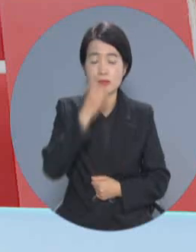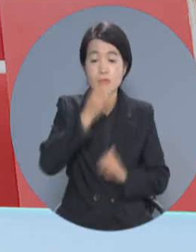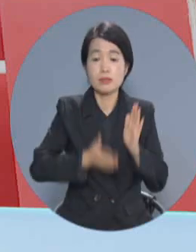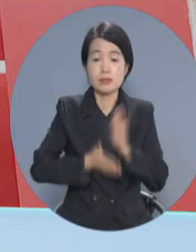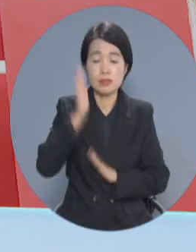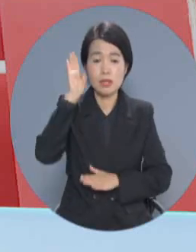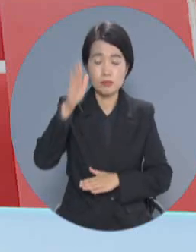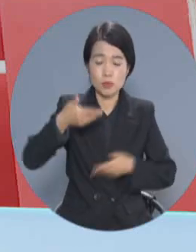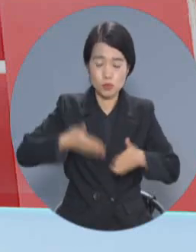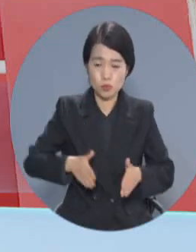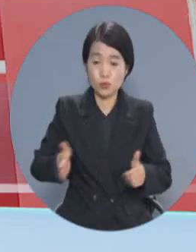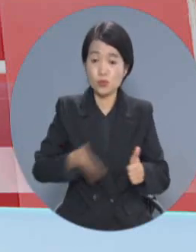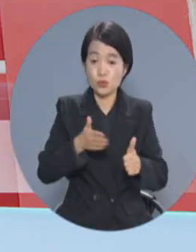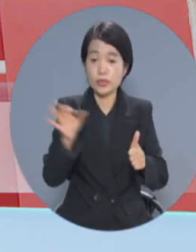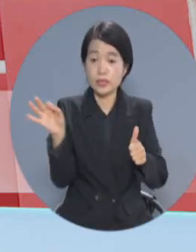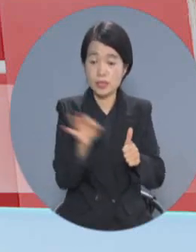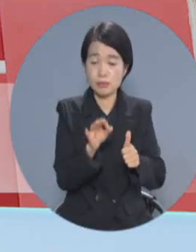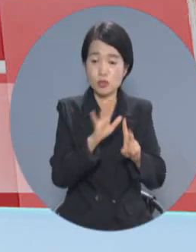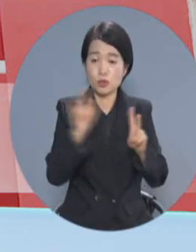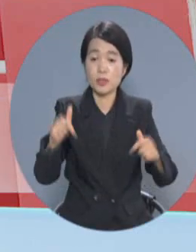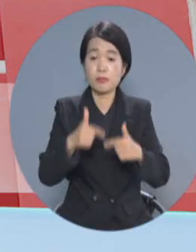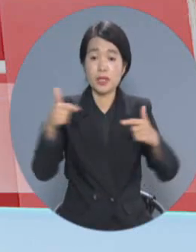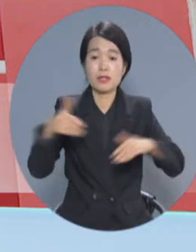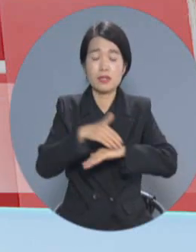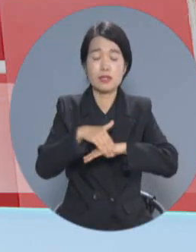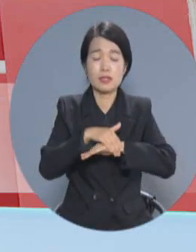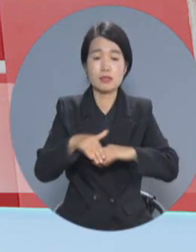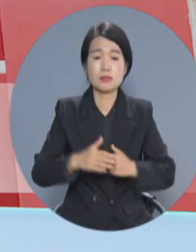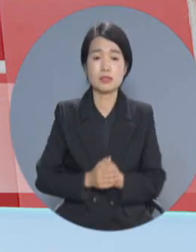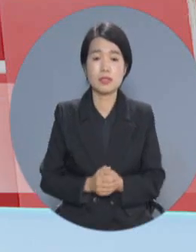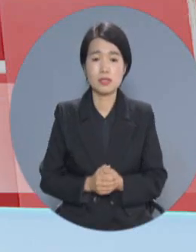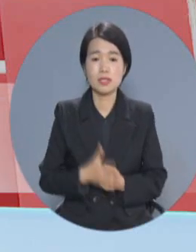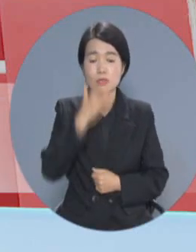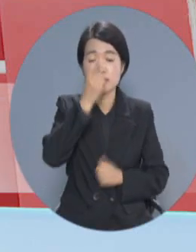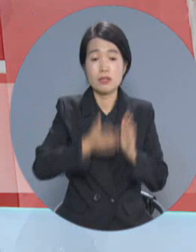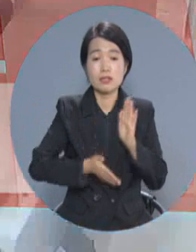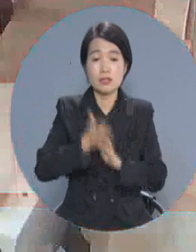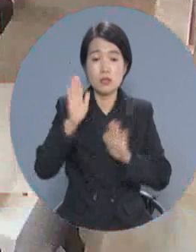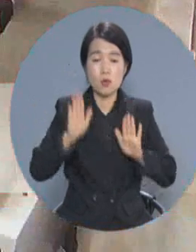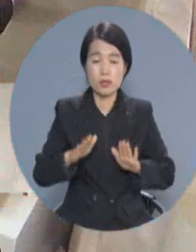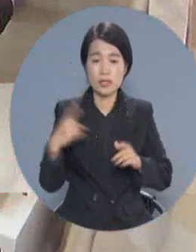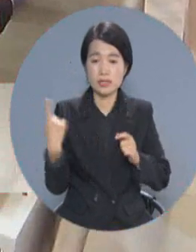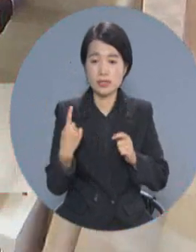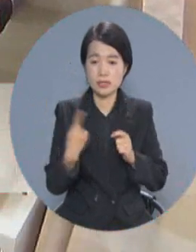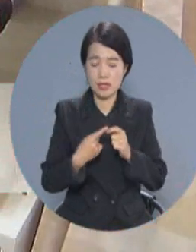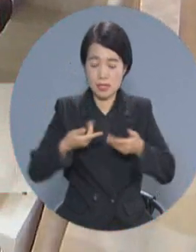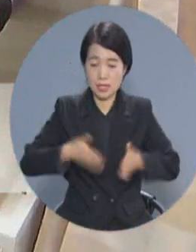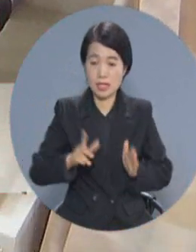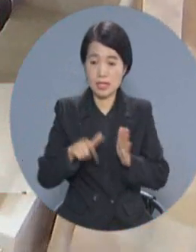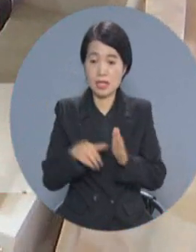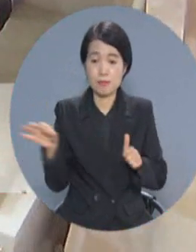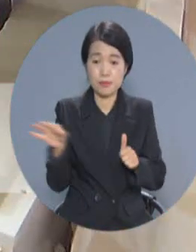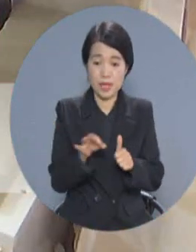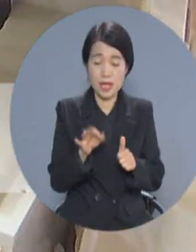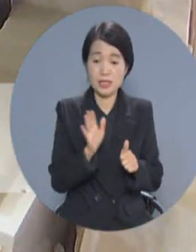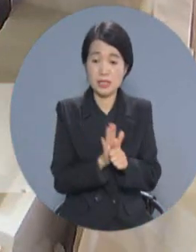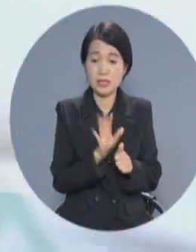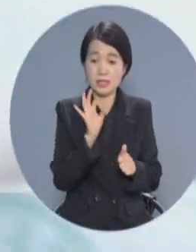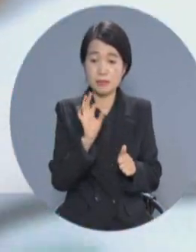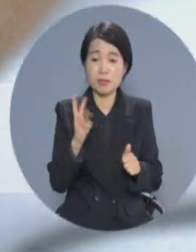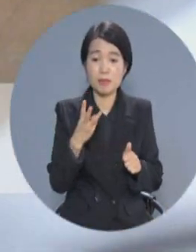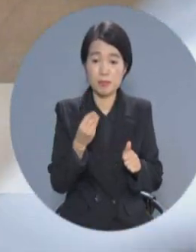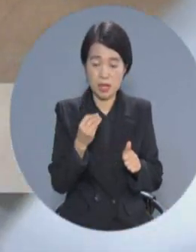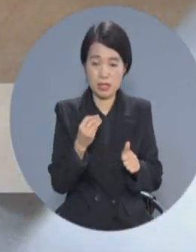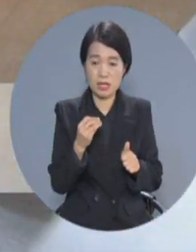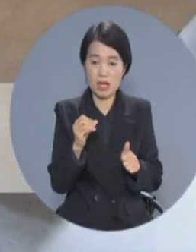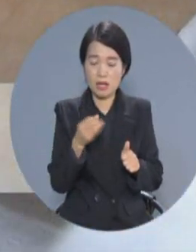순천시가 앞으로 출산 장려금을 2배 늘릴 계획입니다. 순천시는 오늘 첫째 자녀 출산 시 지급하던 장려금 300만